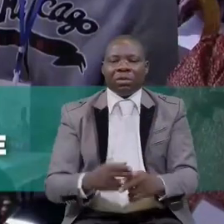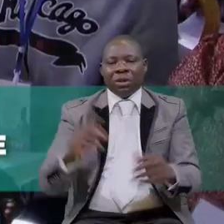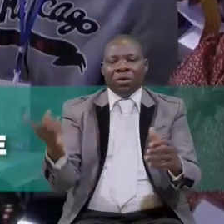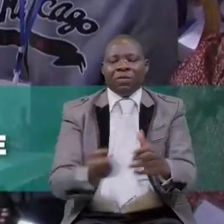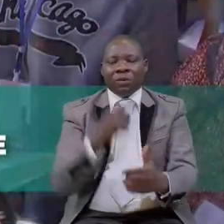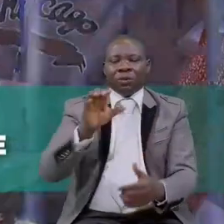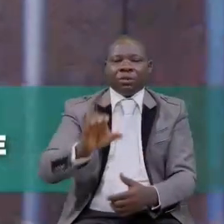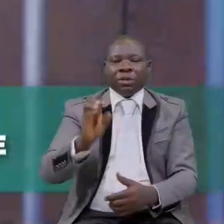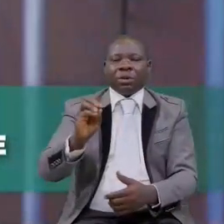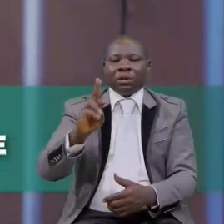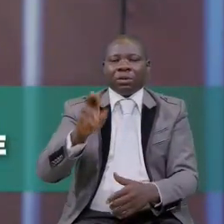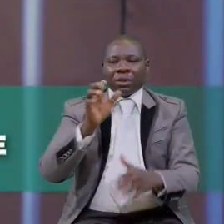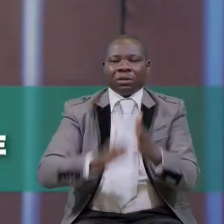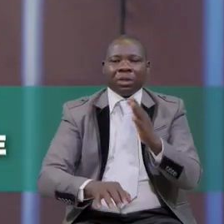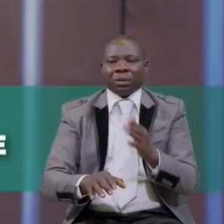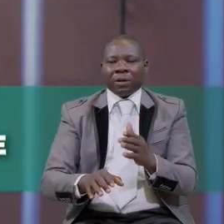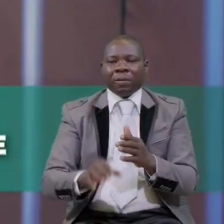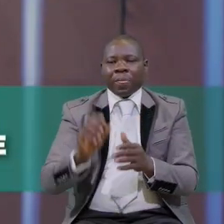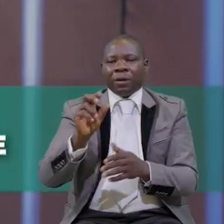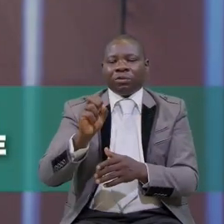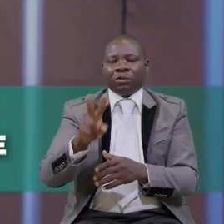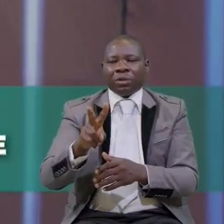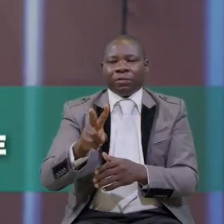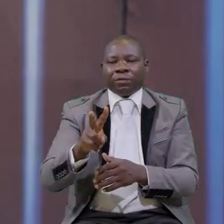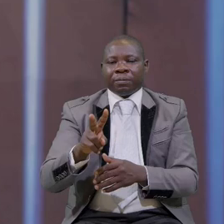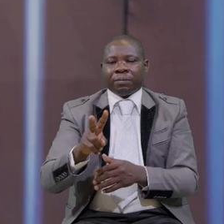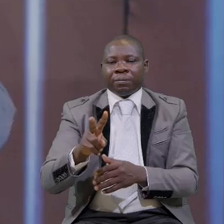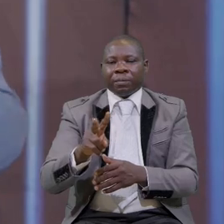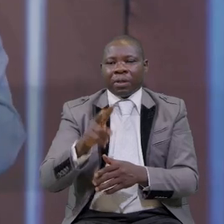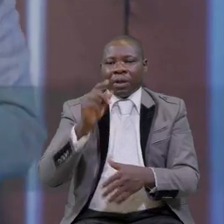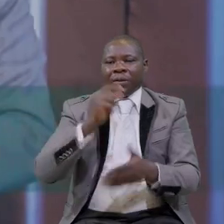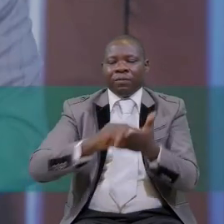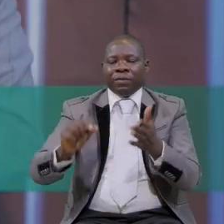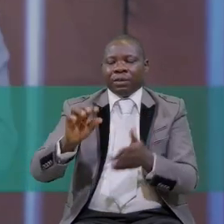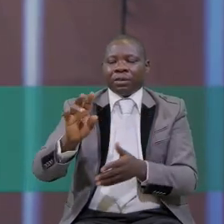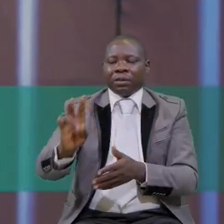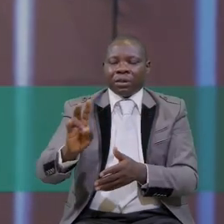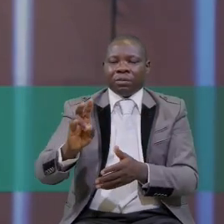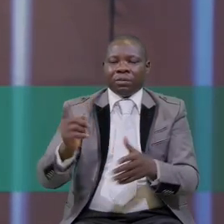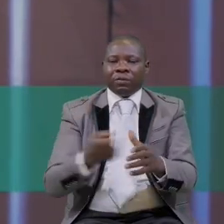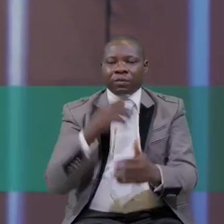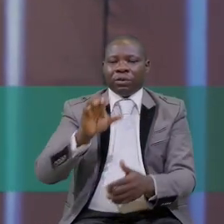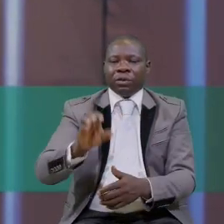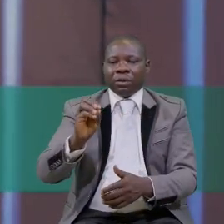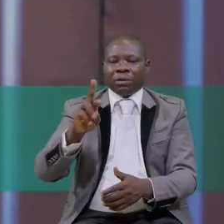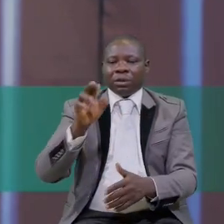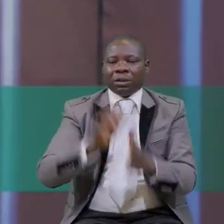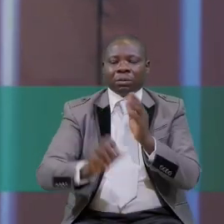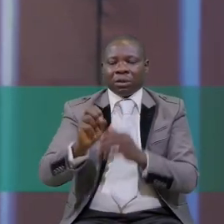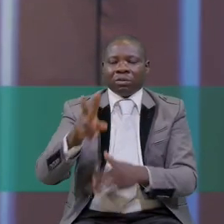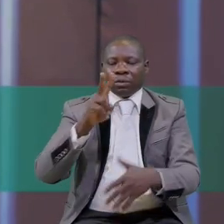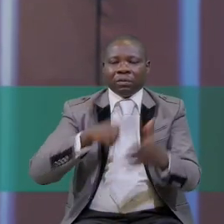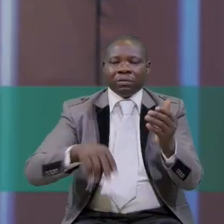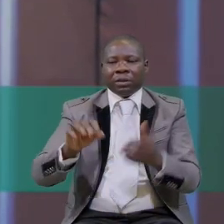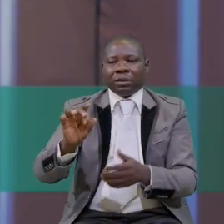1 Corinthiens au chapitre 12, verset 7. 1 Corinthiens chapitre